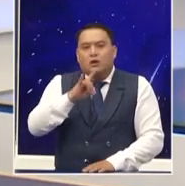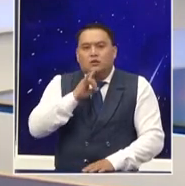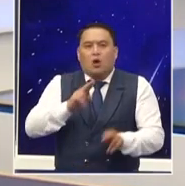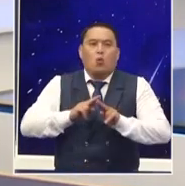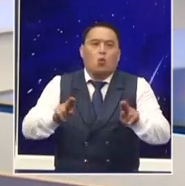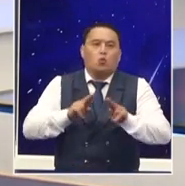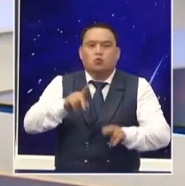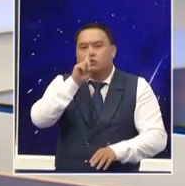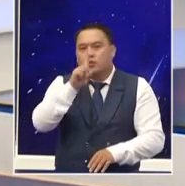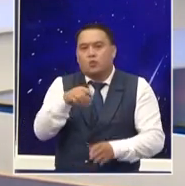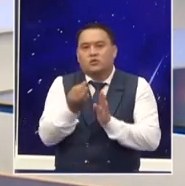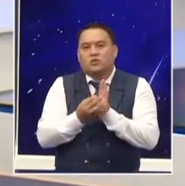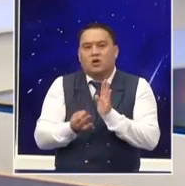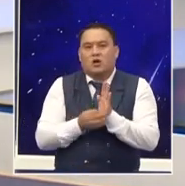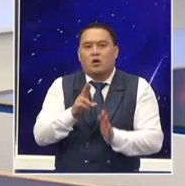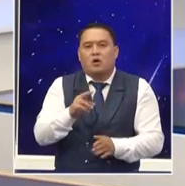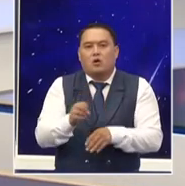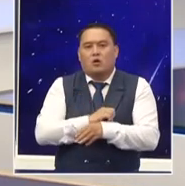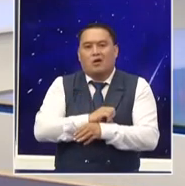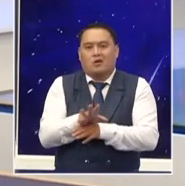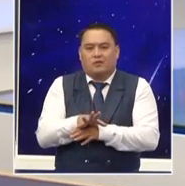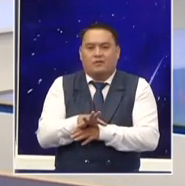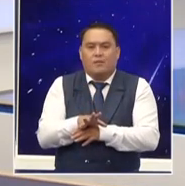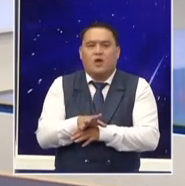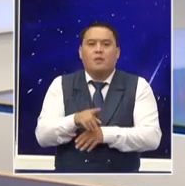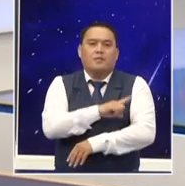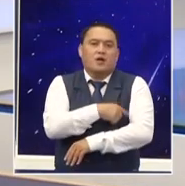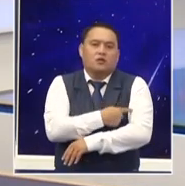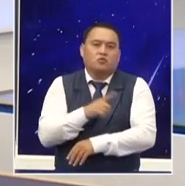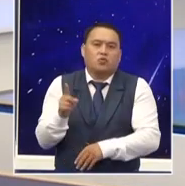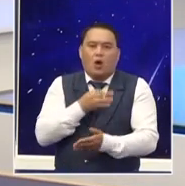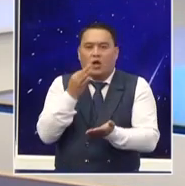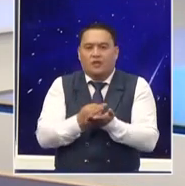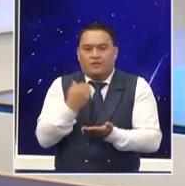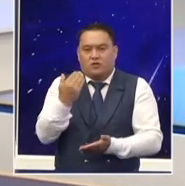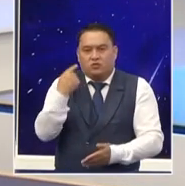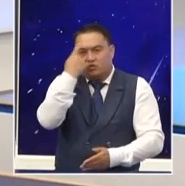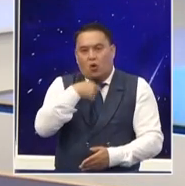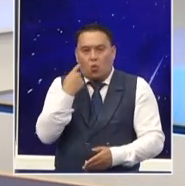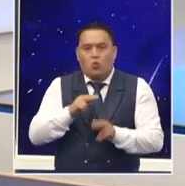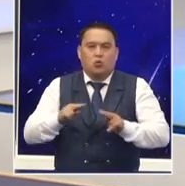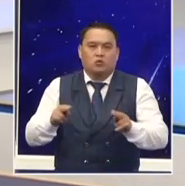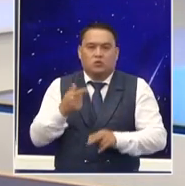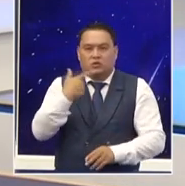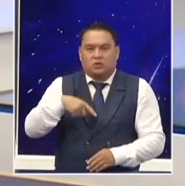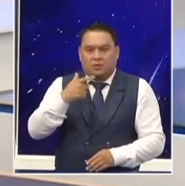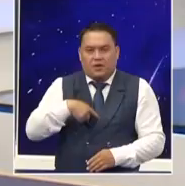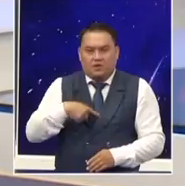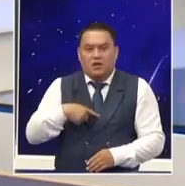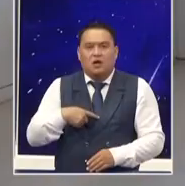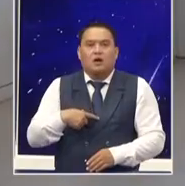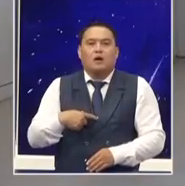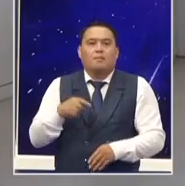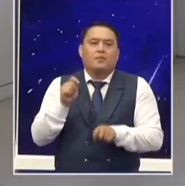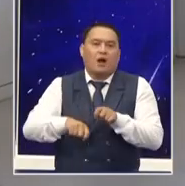Казахстанских педагогов не будут тестировать на COVID-19. В Минздраве считают, что ответственность за свое здоровье учителя несут самостоятельно. И